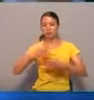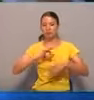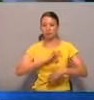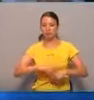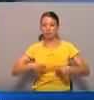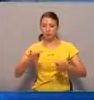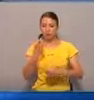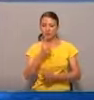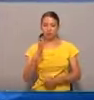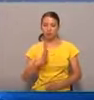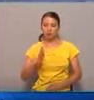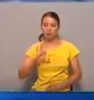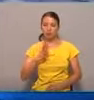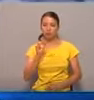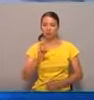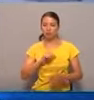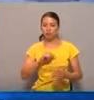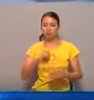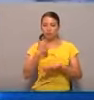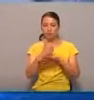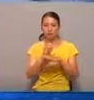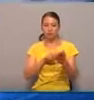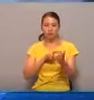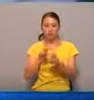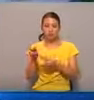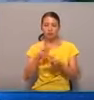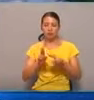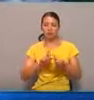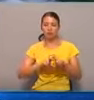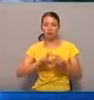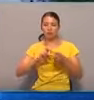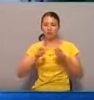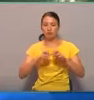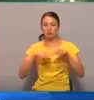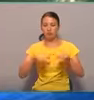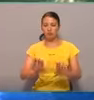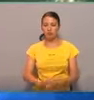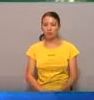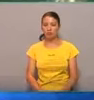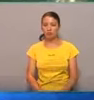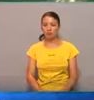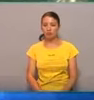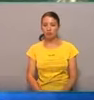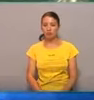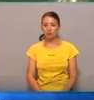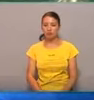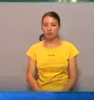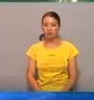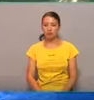көгілдір отын болатын. Ерлан Айтахановтың тікелей бас көз болуымен оның да күрмеуі шешіліп отыр. Аудан өсті,